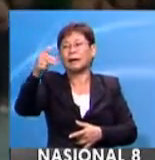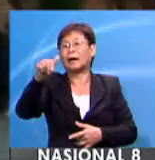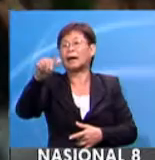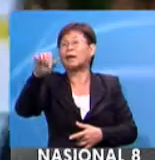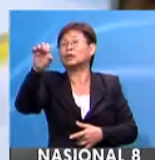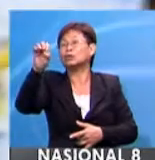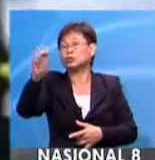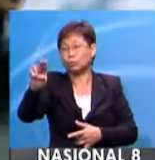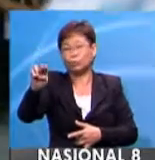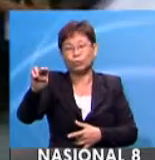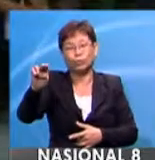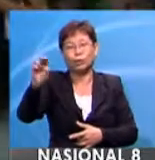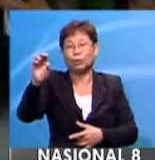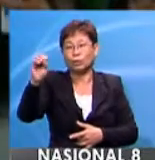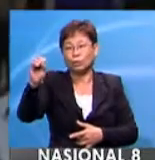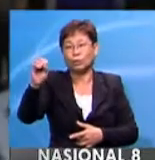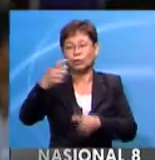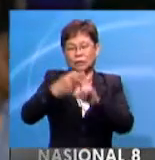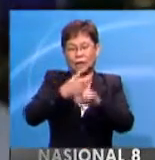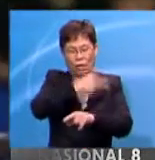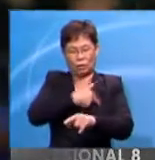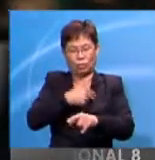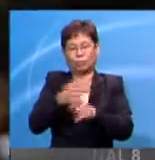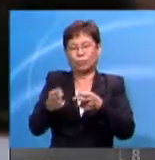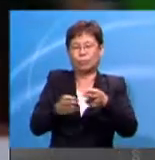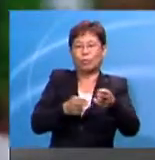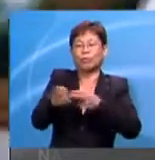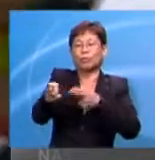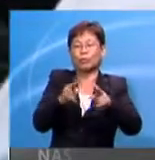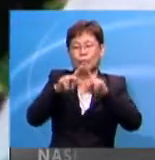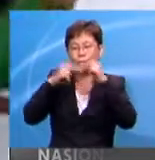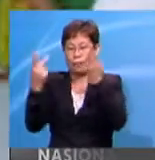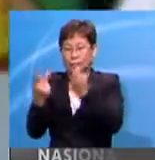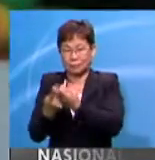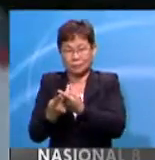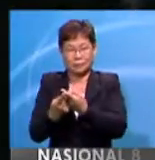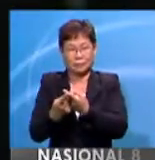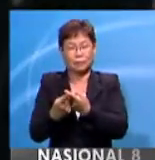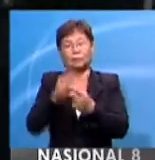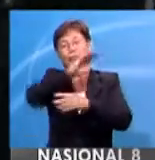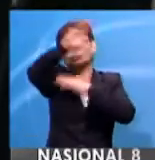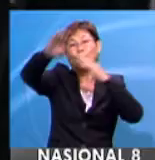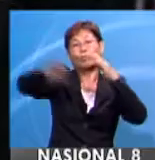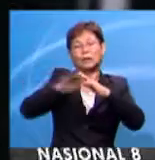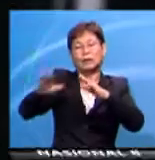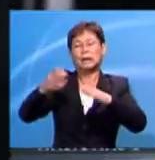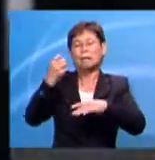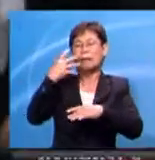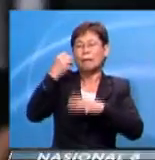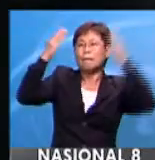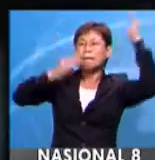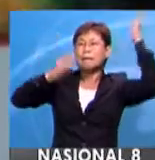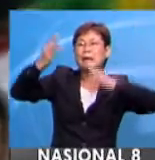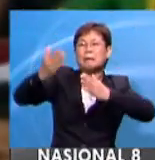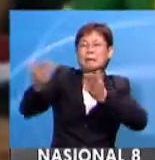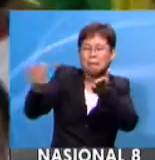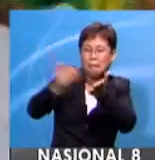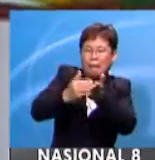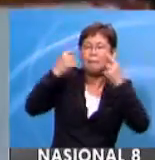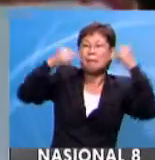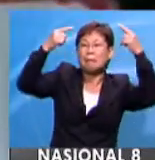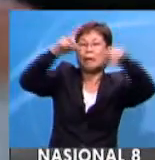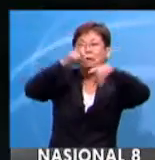firdana Wahyu dari Indonesia Bagi pengurus pasukan asli puding secara keseluruhan beliau kecewa Malaysia gagal mengulangi